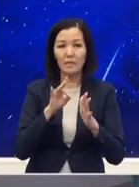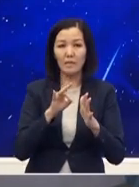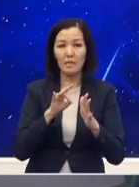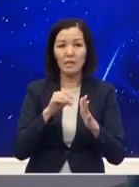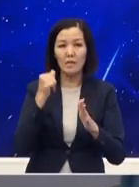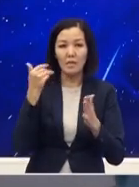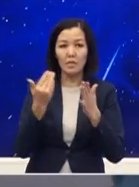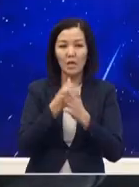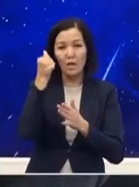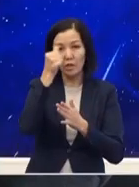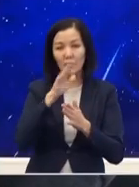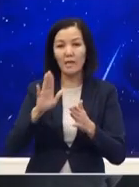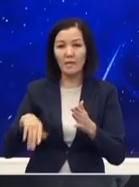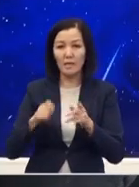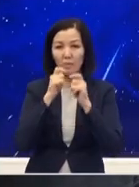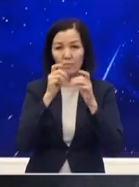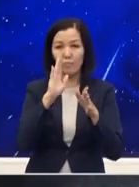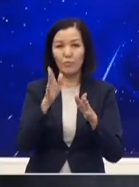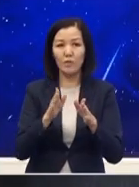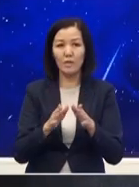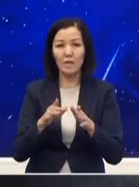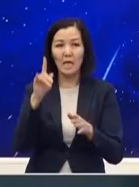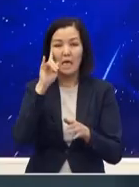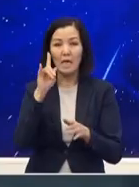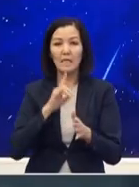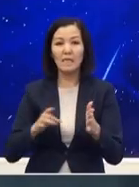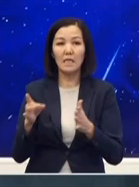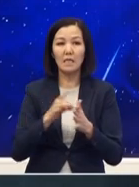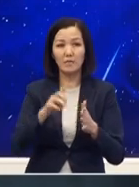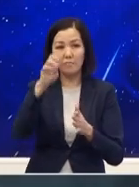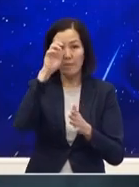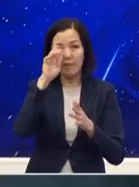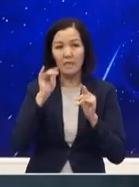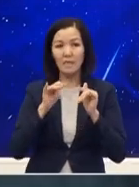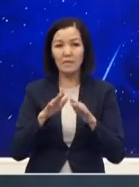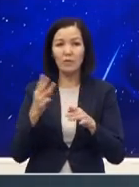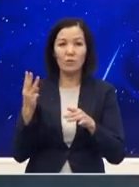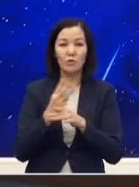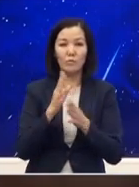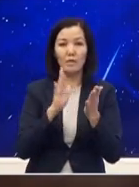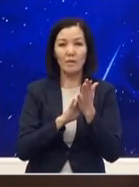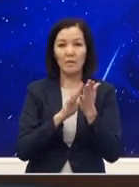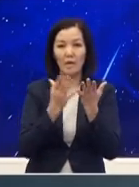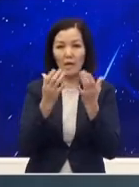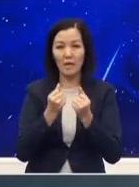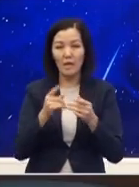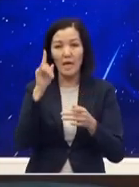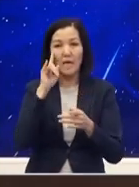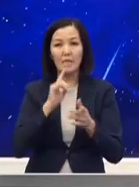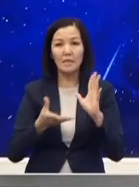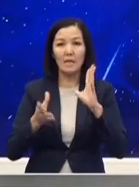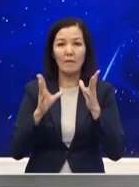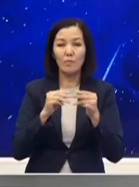жылдан соң. Үміттімін. Анар Абжанова Қазақстан Республикасы президенті мемлекеттік сыйлығының 3 мәрте иегері. Әзірге Қазақстан